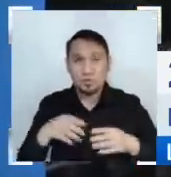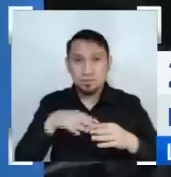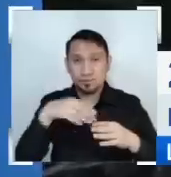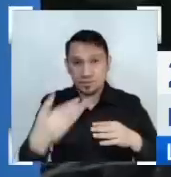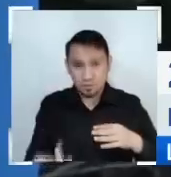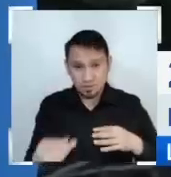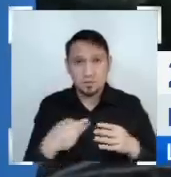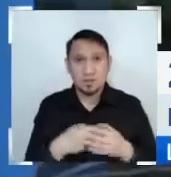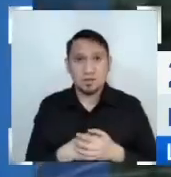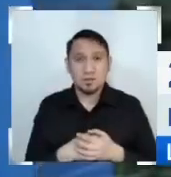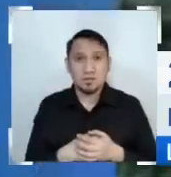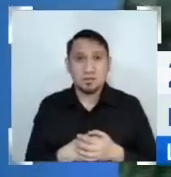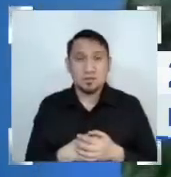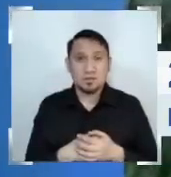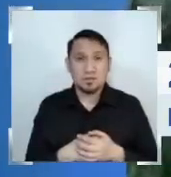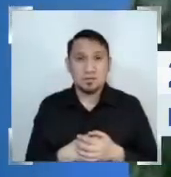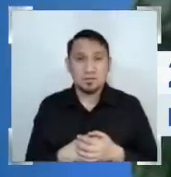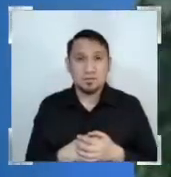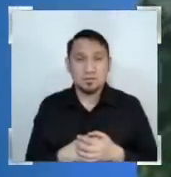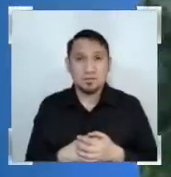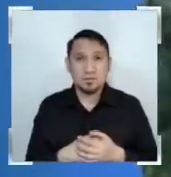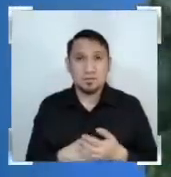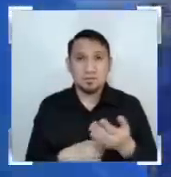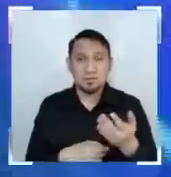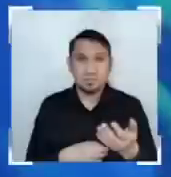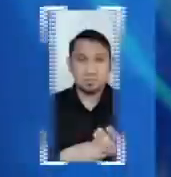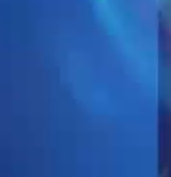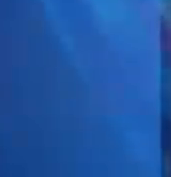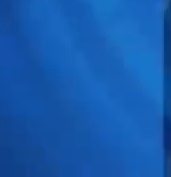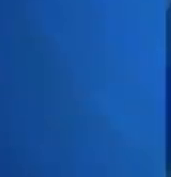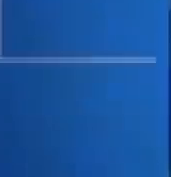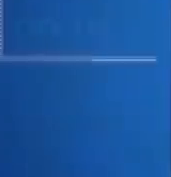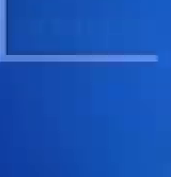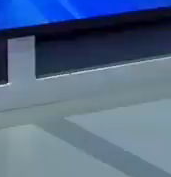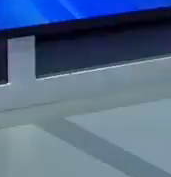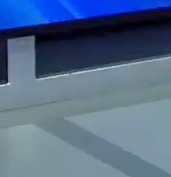bangin na 10 metro ang lalim. Ako si James Agustin, ang inyong saksi.